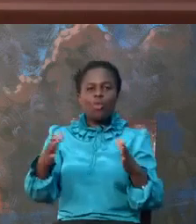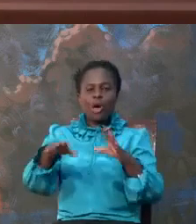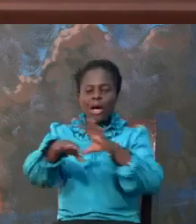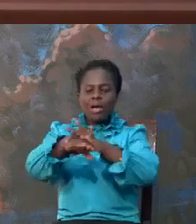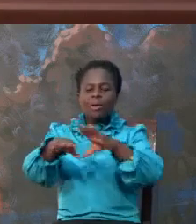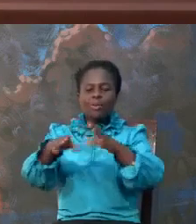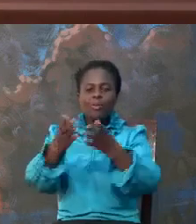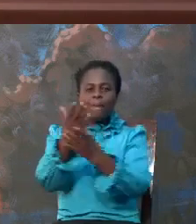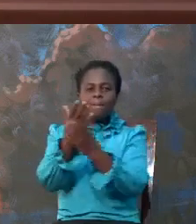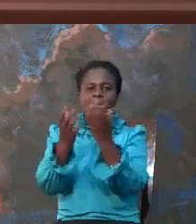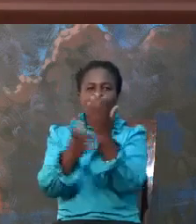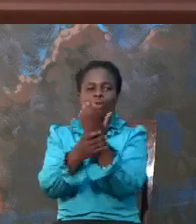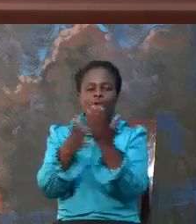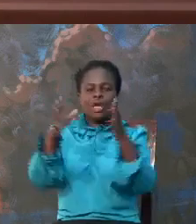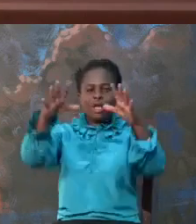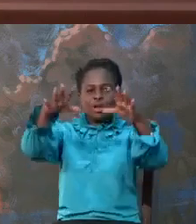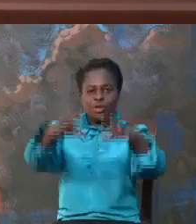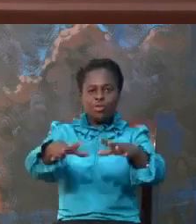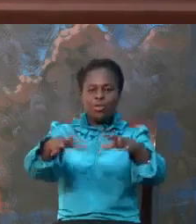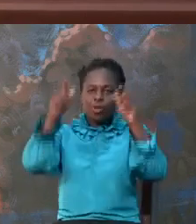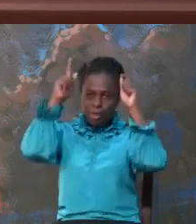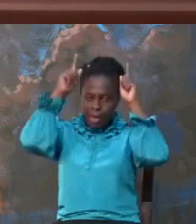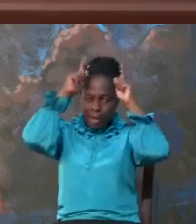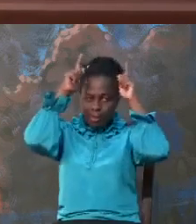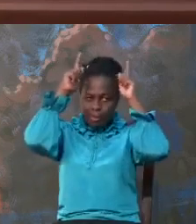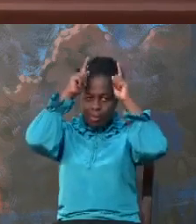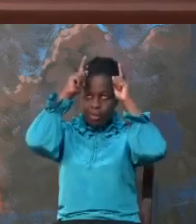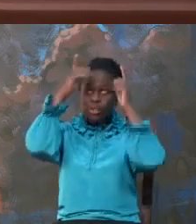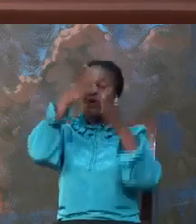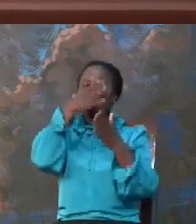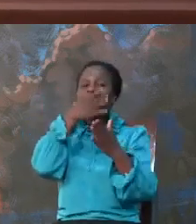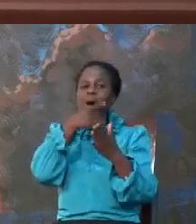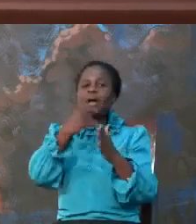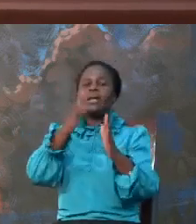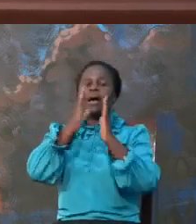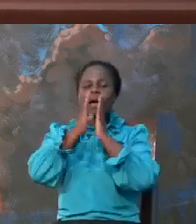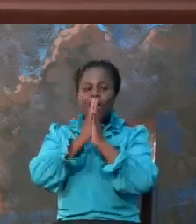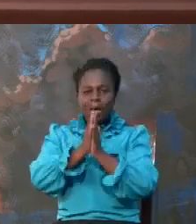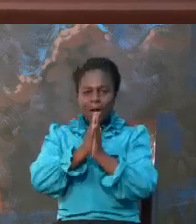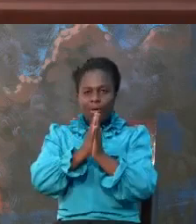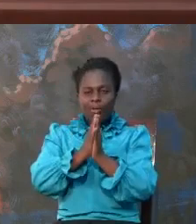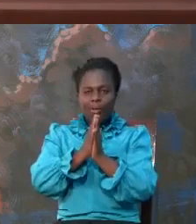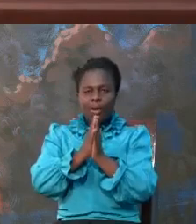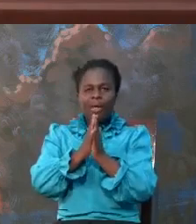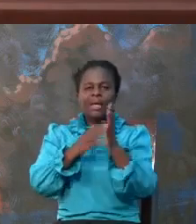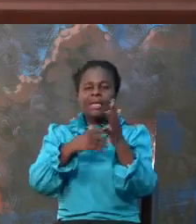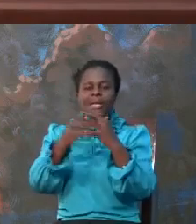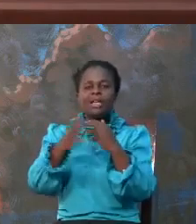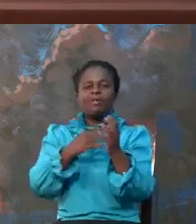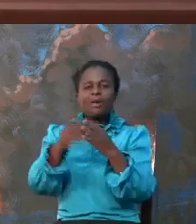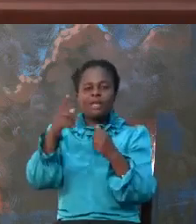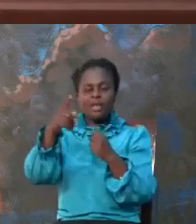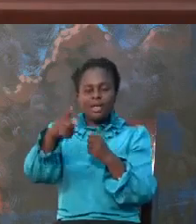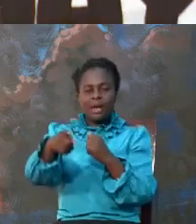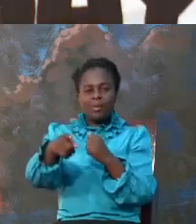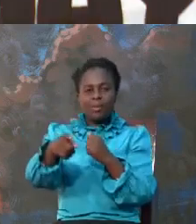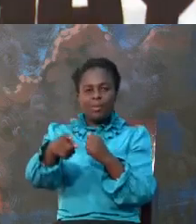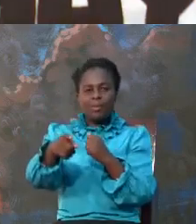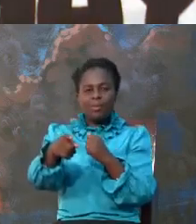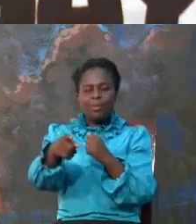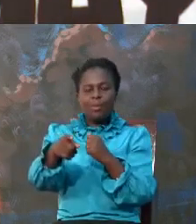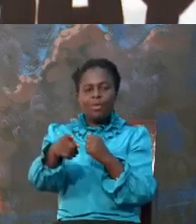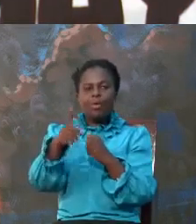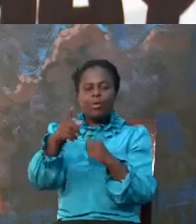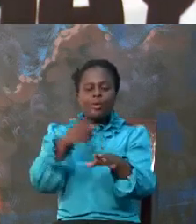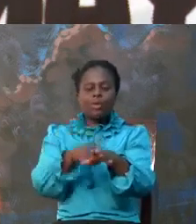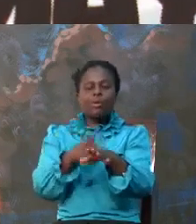wa Bwana, akaomba ili wafahamike kwamba ni nani. Kwa leo mbuzi wote wawili pale, hiyo ni wakati